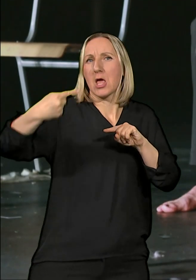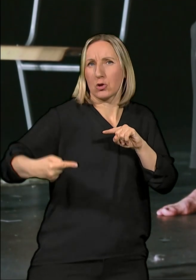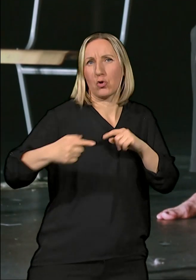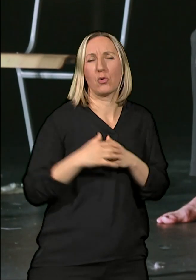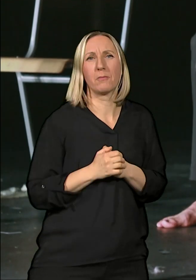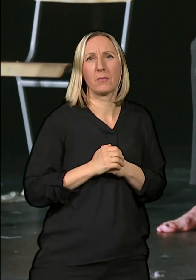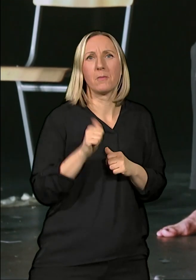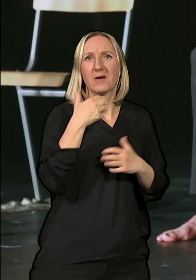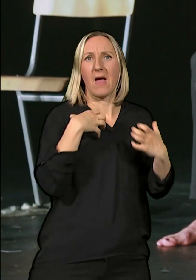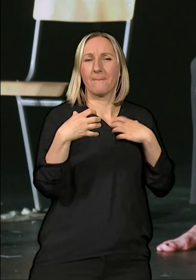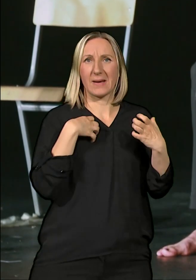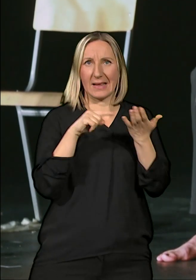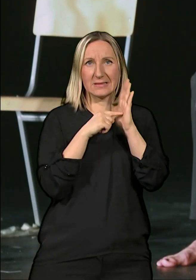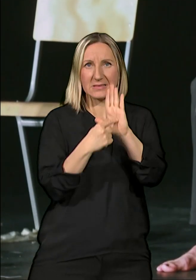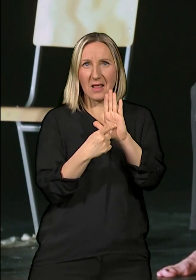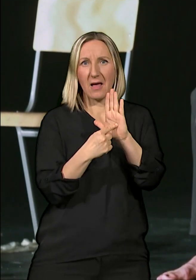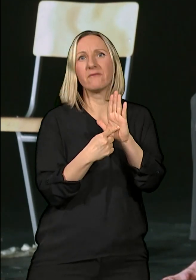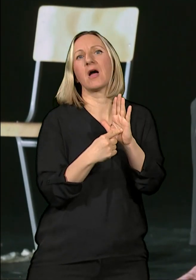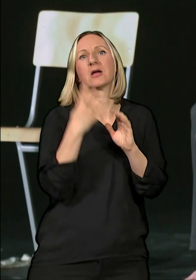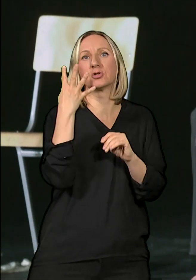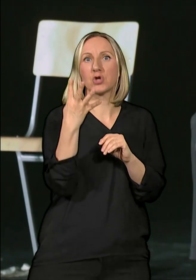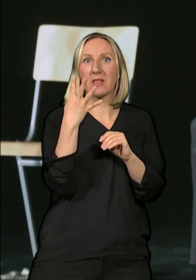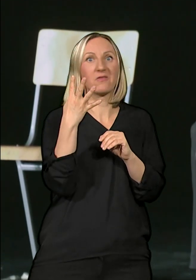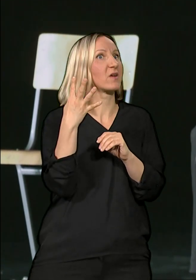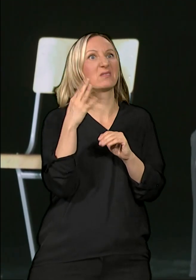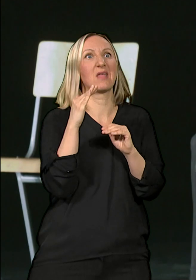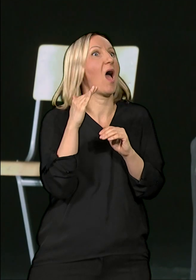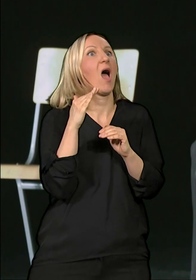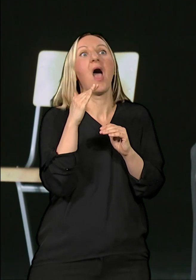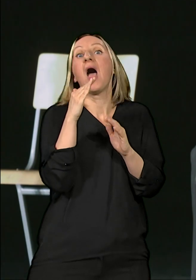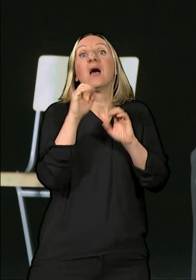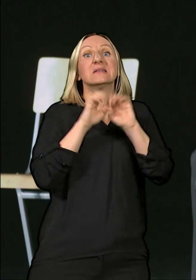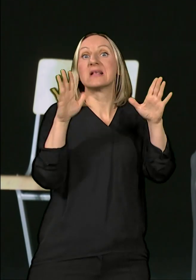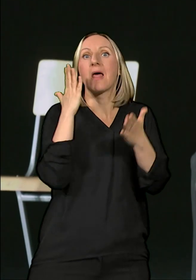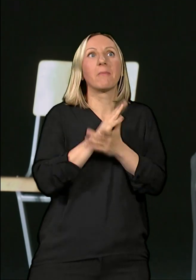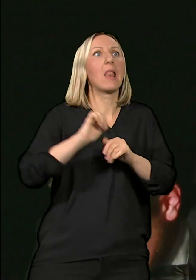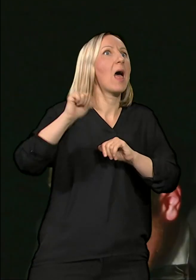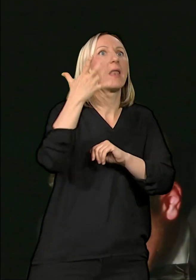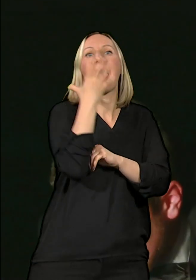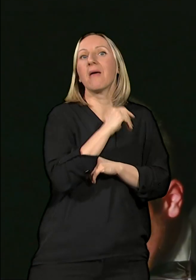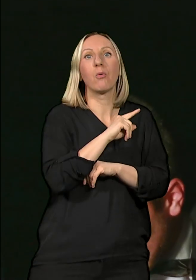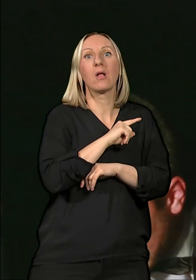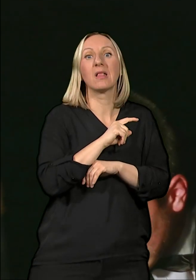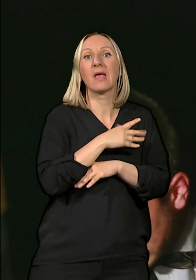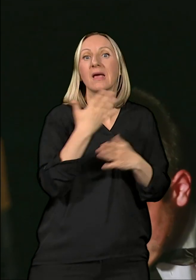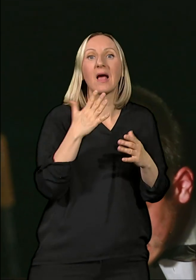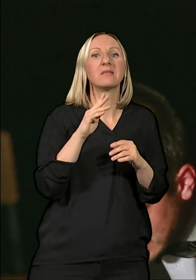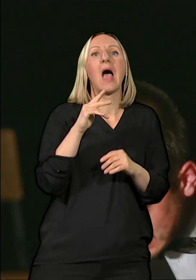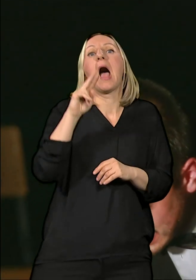prvoj predstavi je 4. scena bila najbolja ikada, a u 3. su 1. i 7.